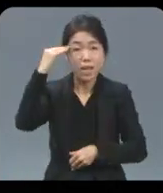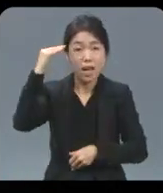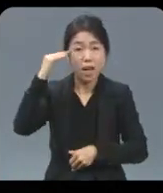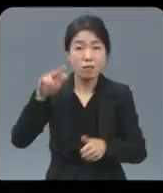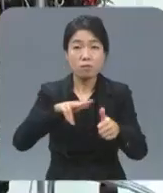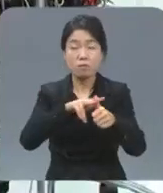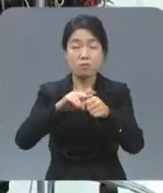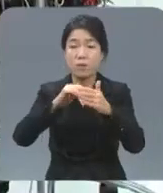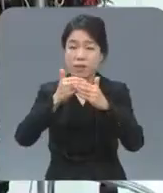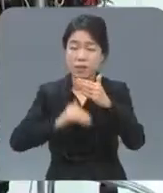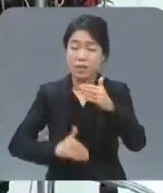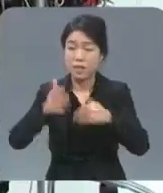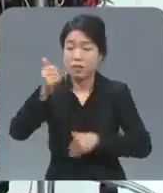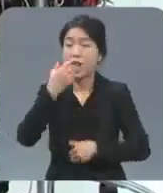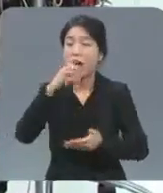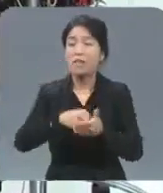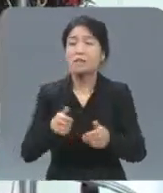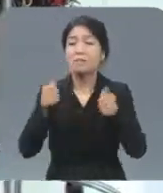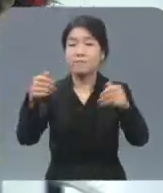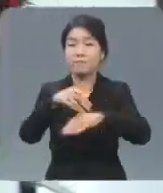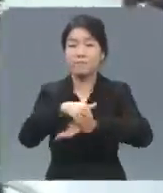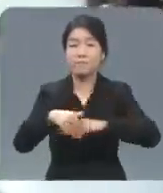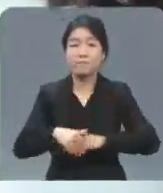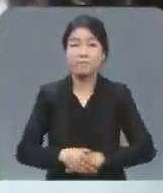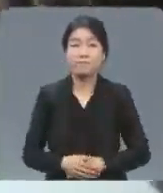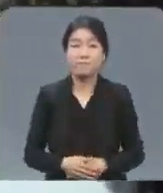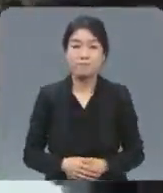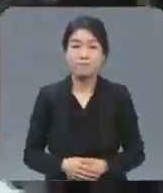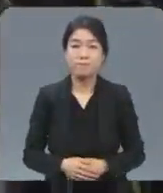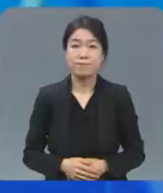콘텐츠 지능원장상이 수여됩니다.